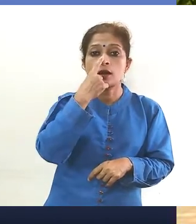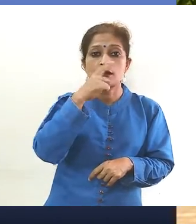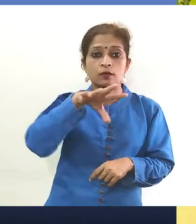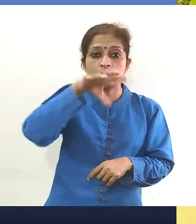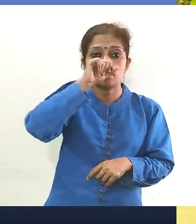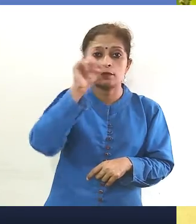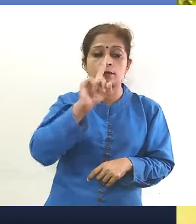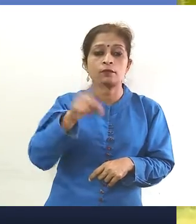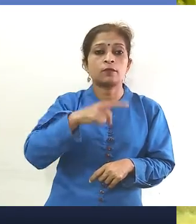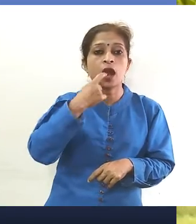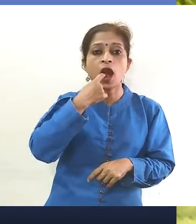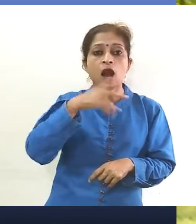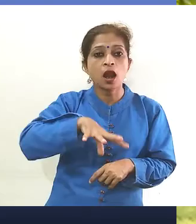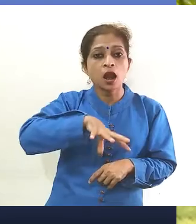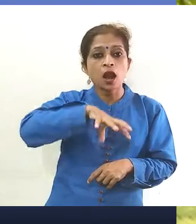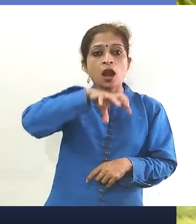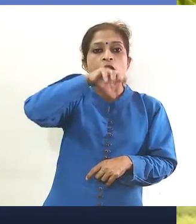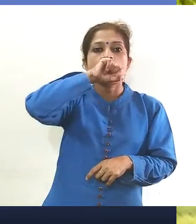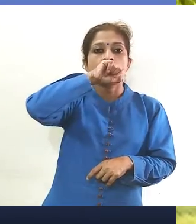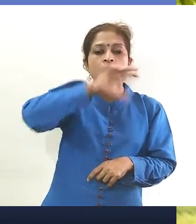छोड़ना।